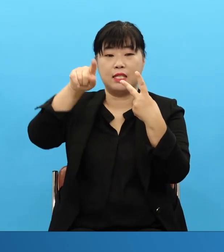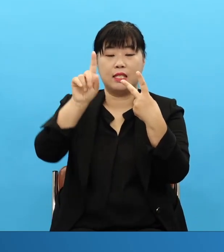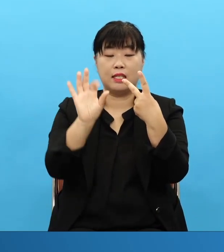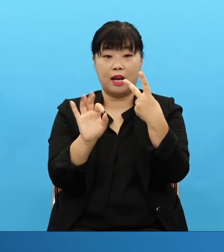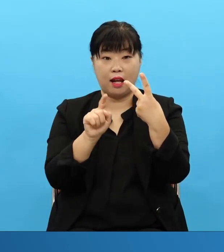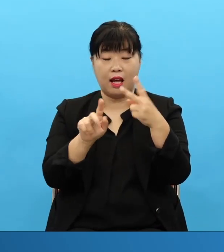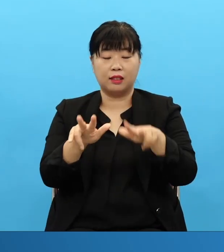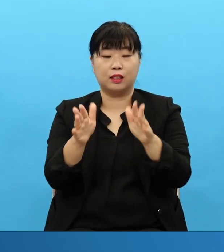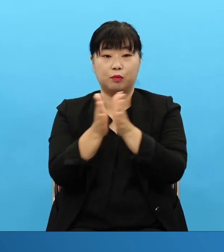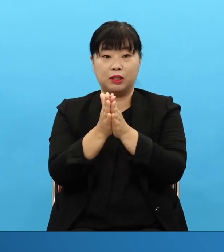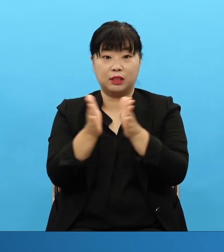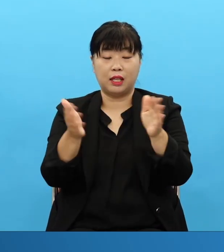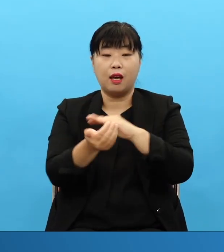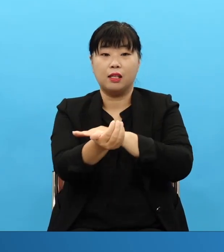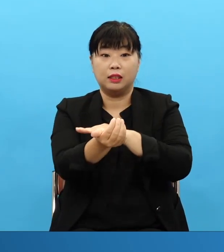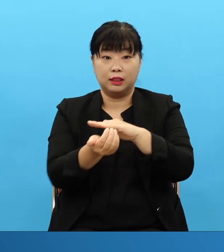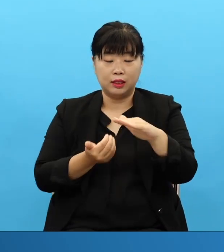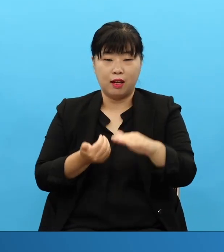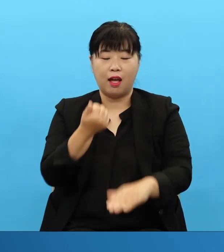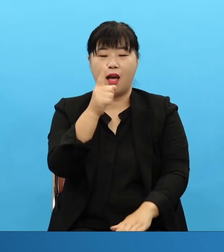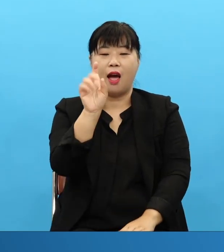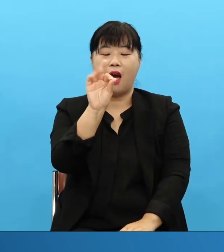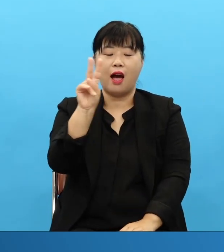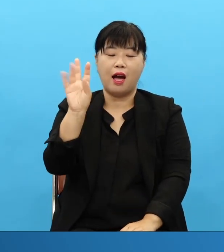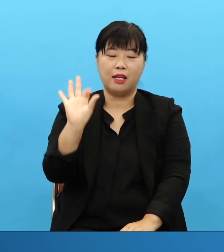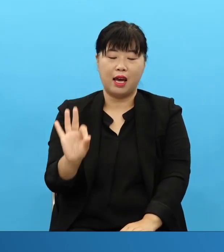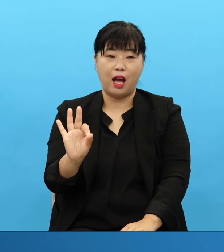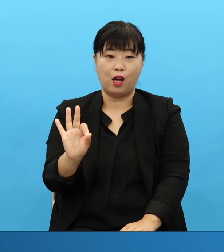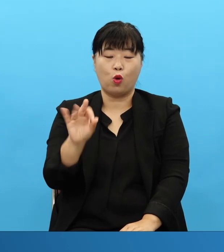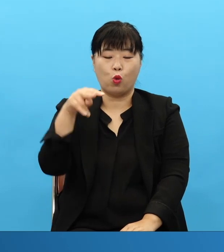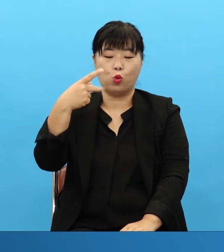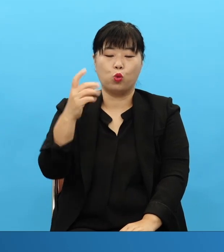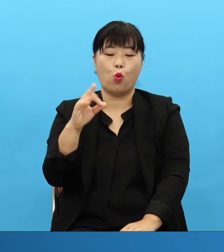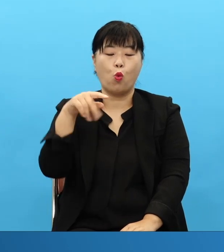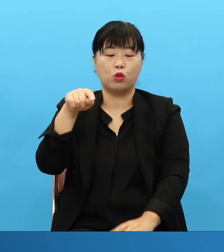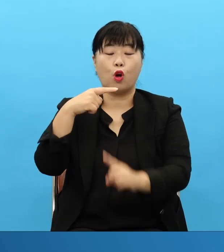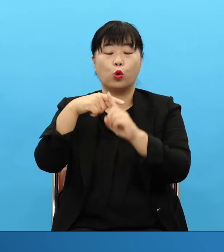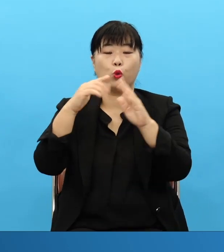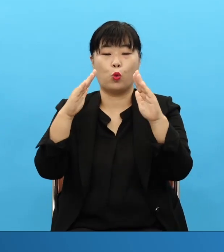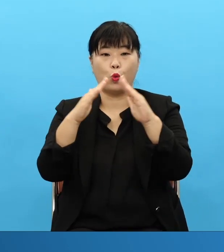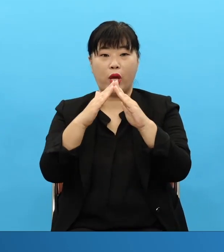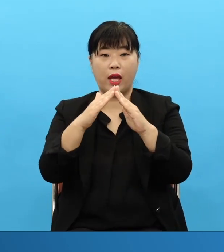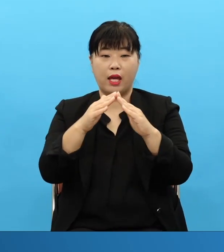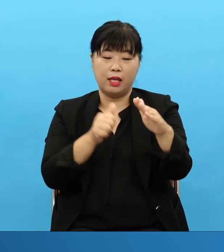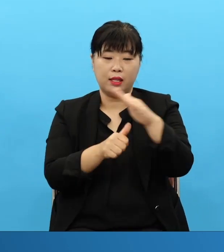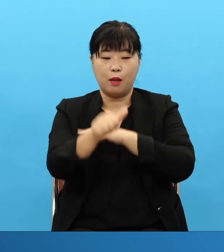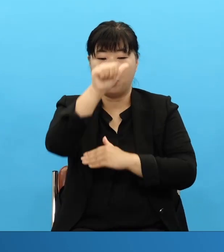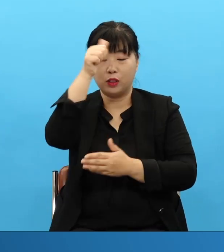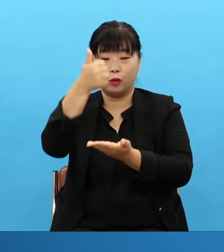정경회장이신 하양 동서교회 이희덕 장로님께서 기도해 주시겠습니다.